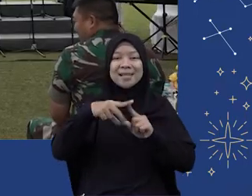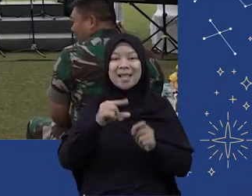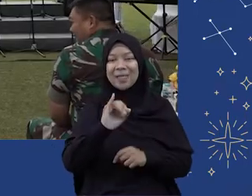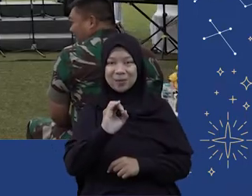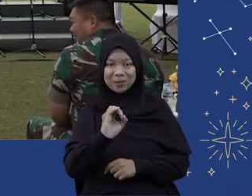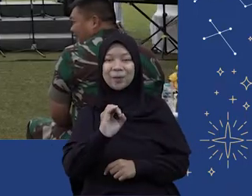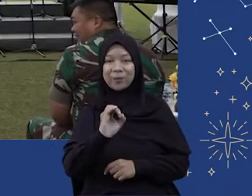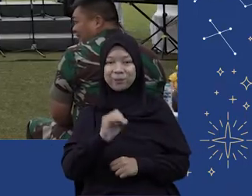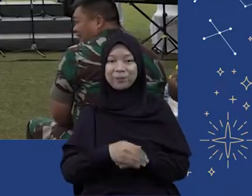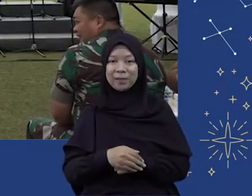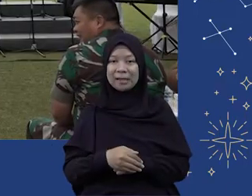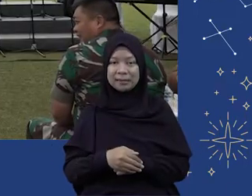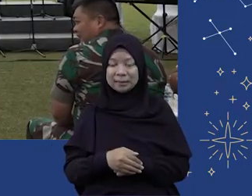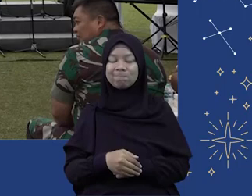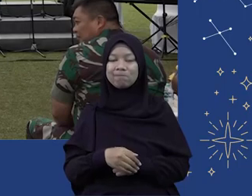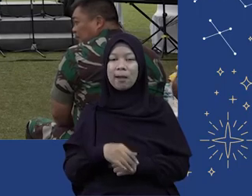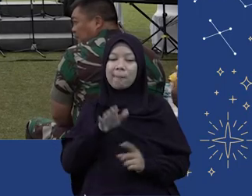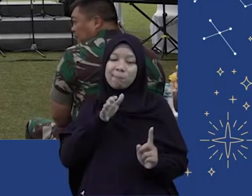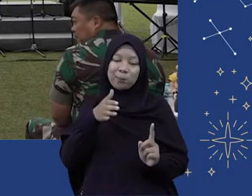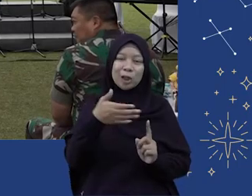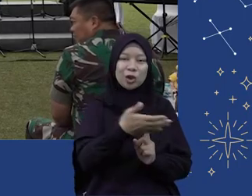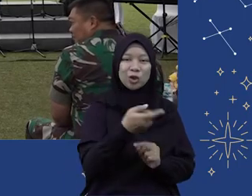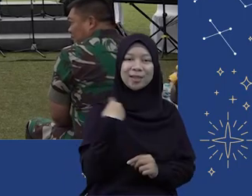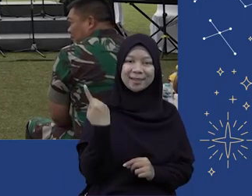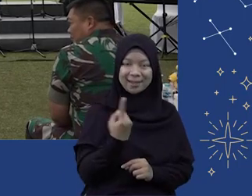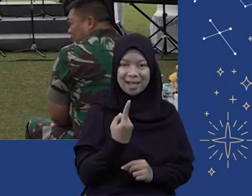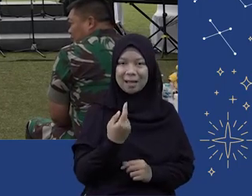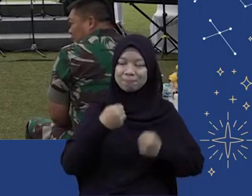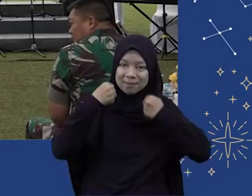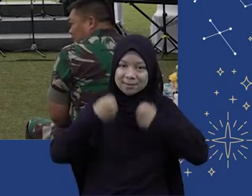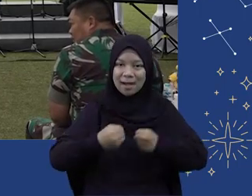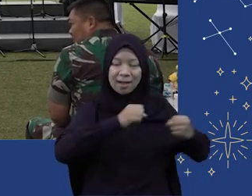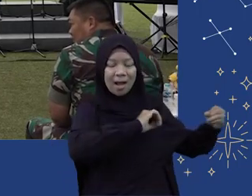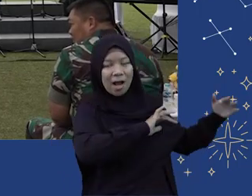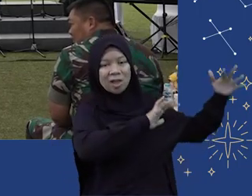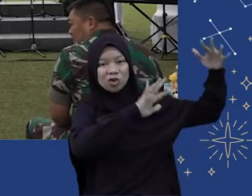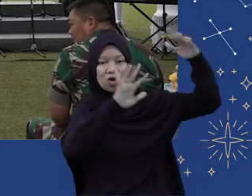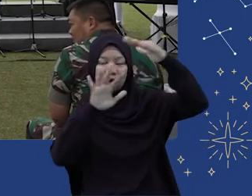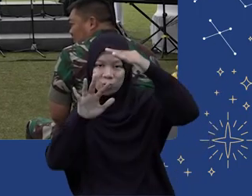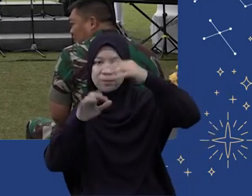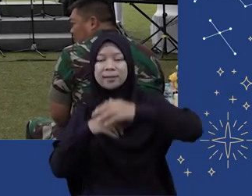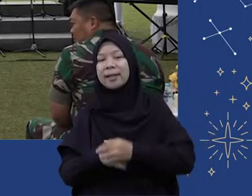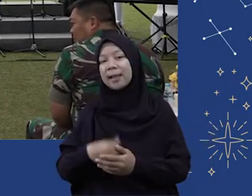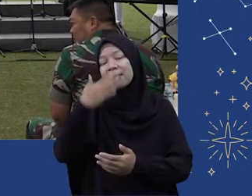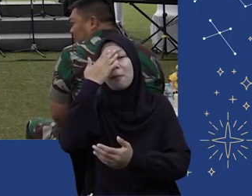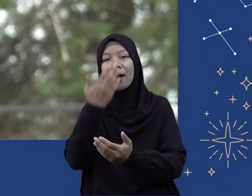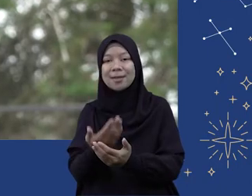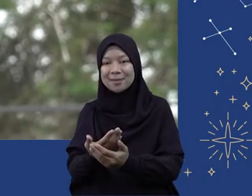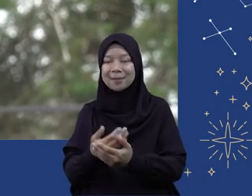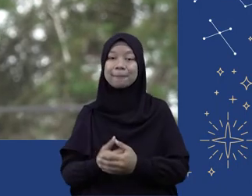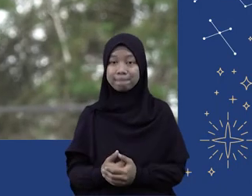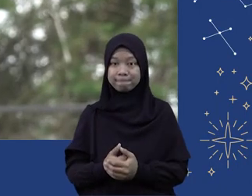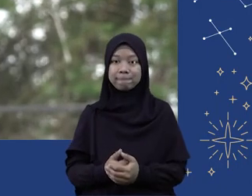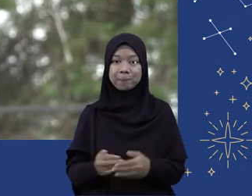yang menjadi pelindung kita mengamankan astronomi di skala nasional Terima kasih banyak Pak untuk